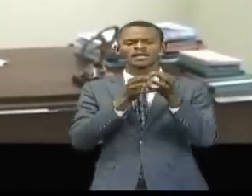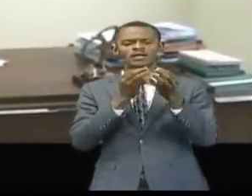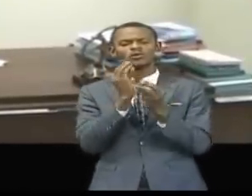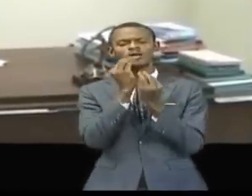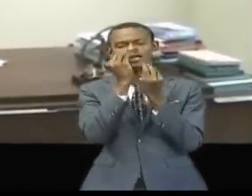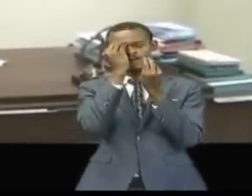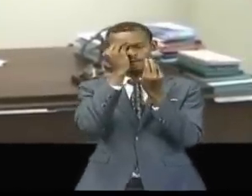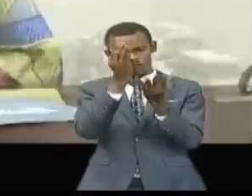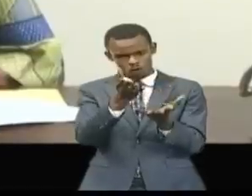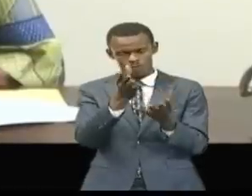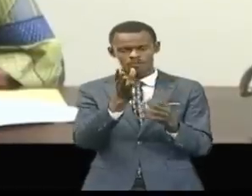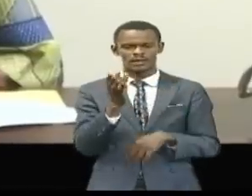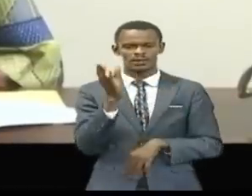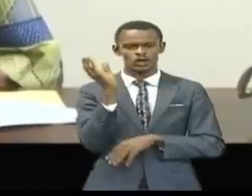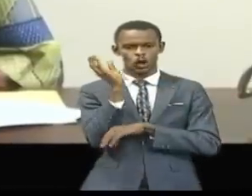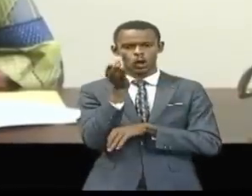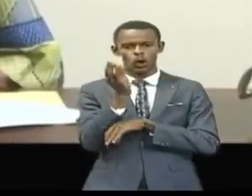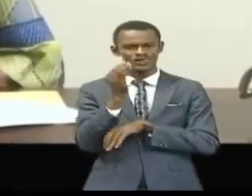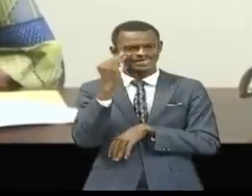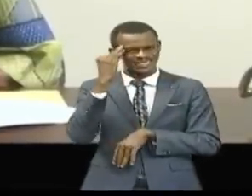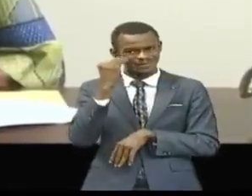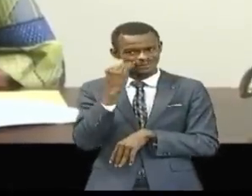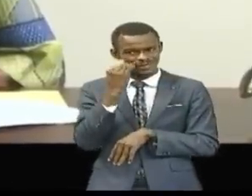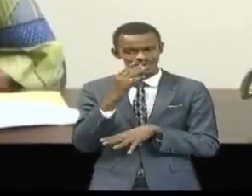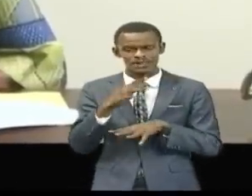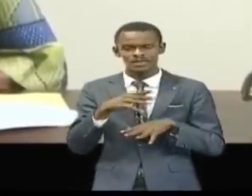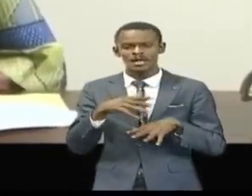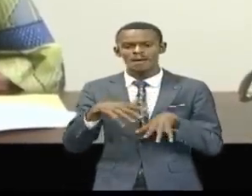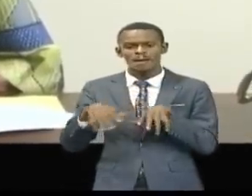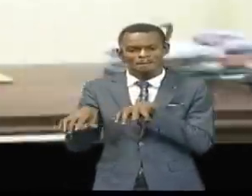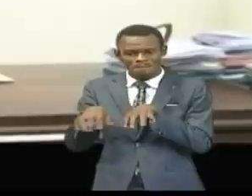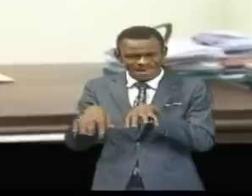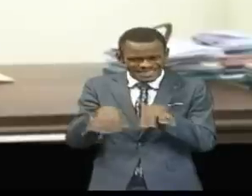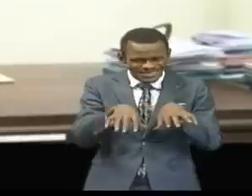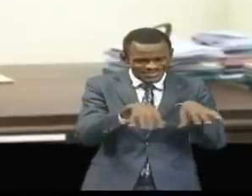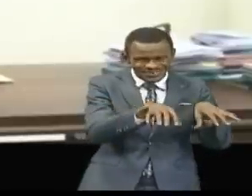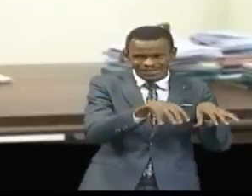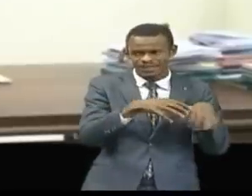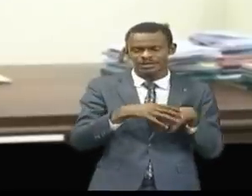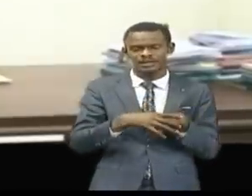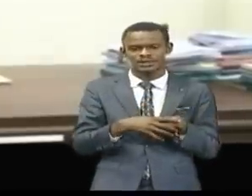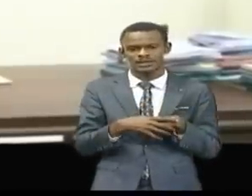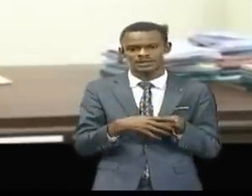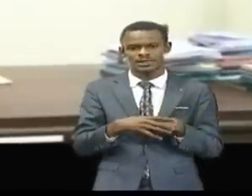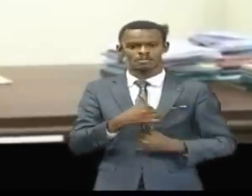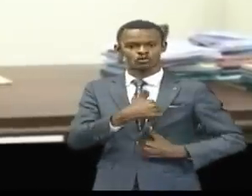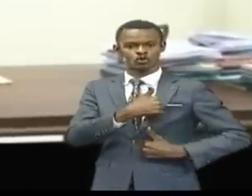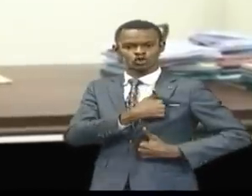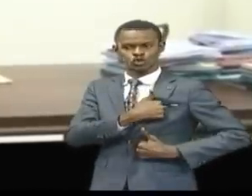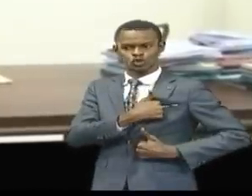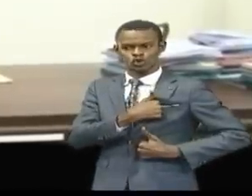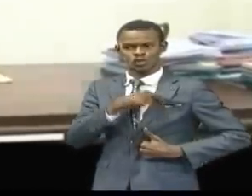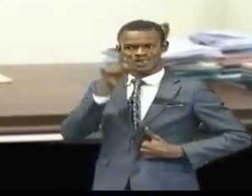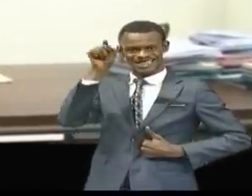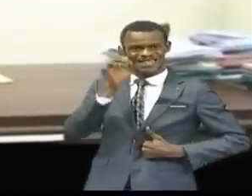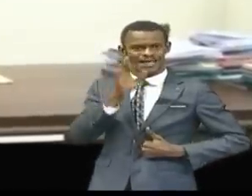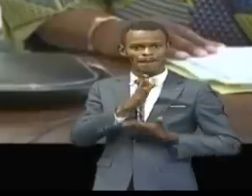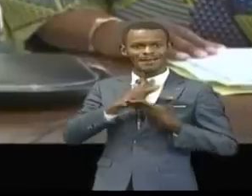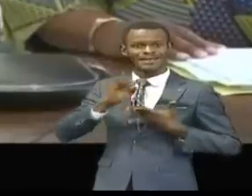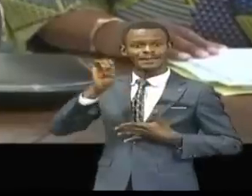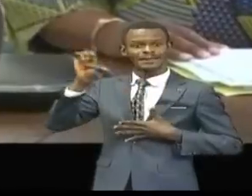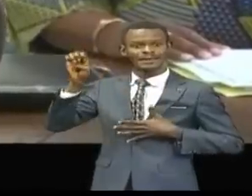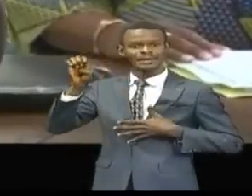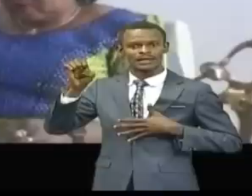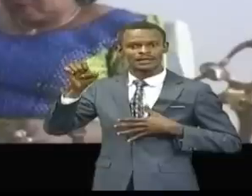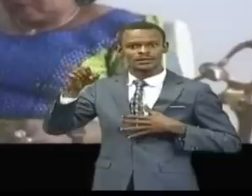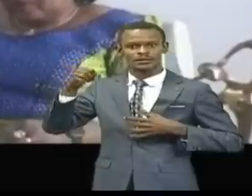opérations militaires dans les provinces sous état de siège et de la traque des forces négatives dans l'est